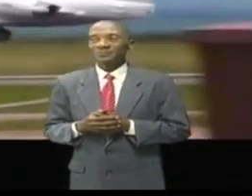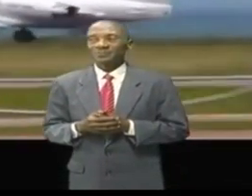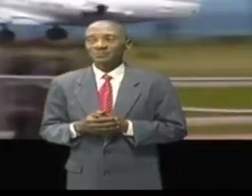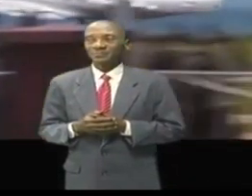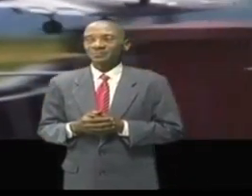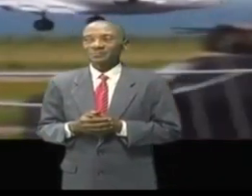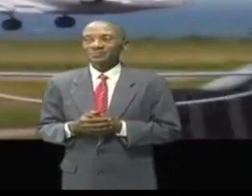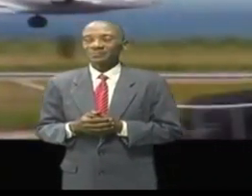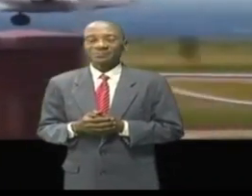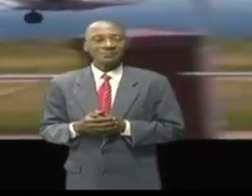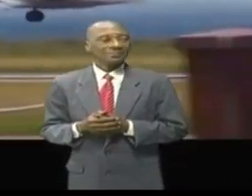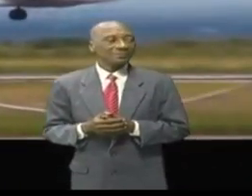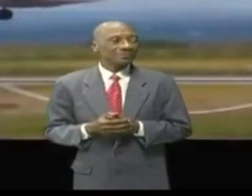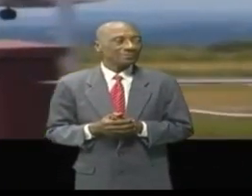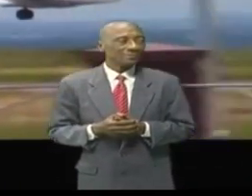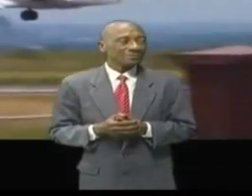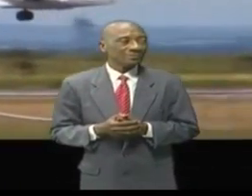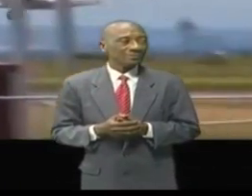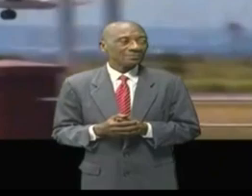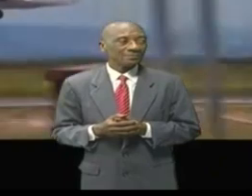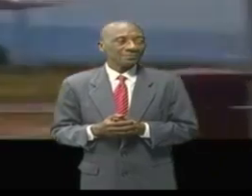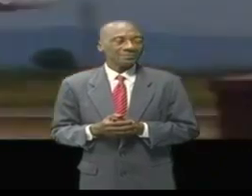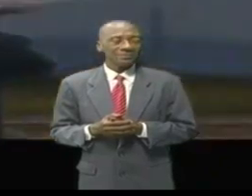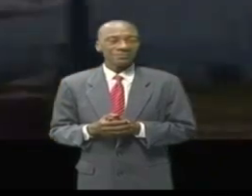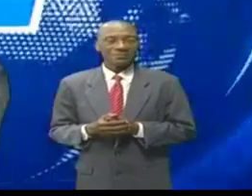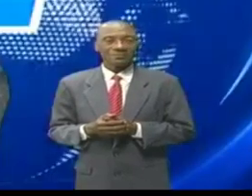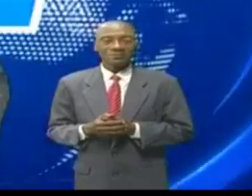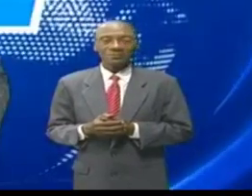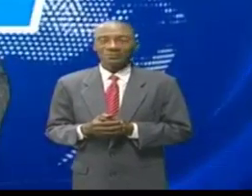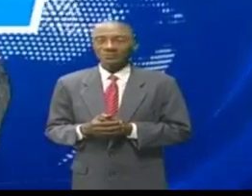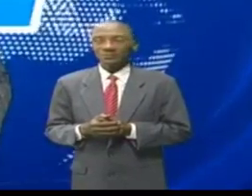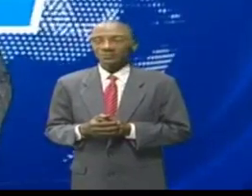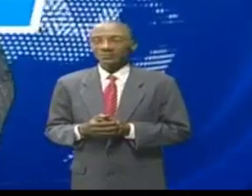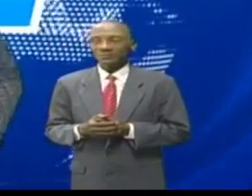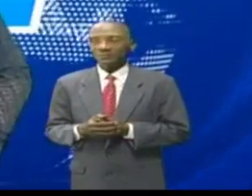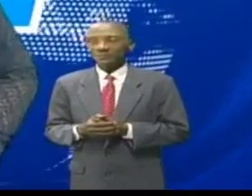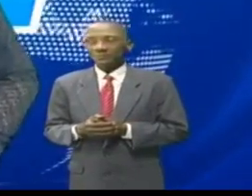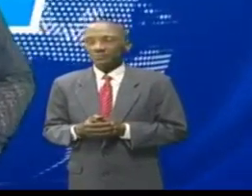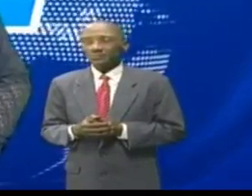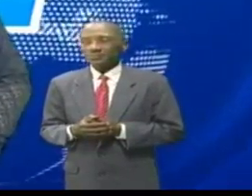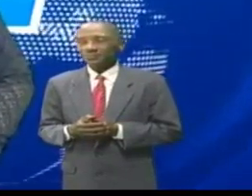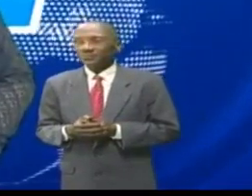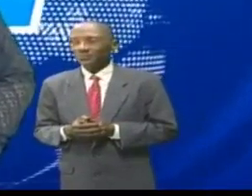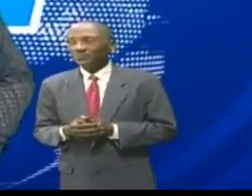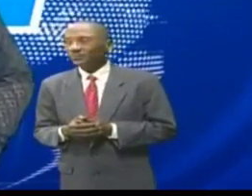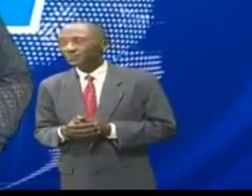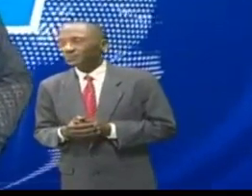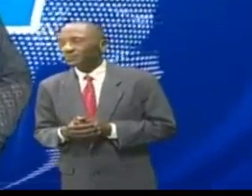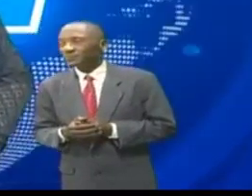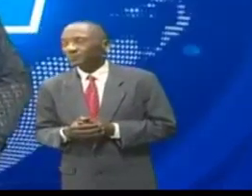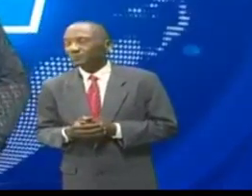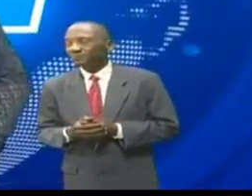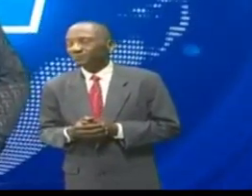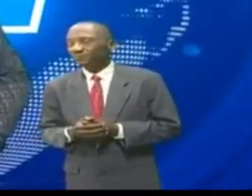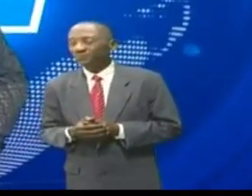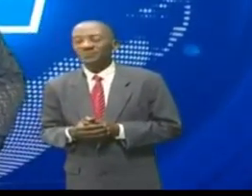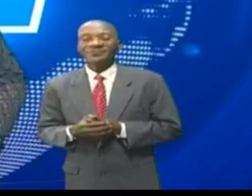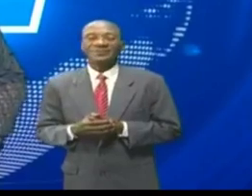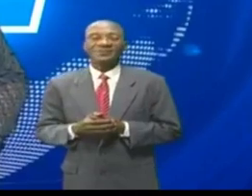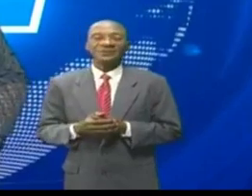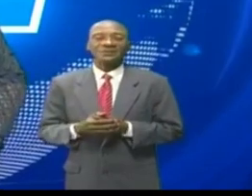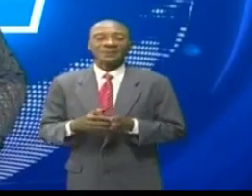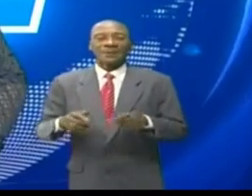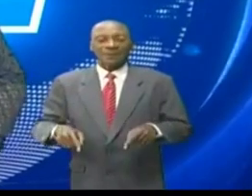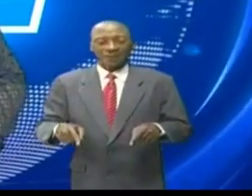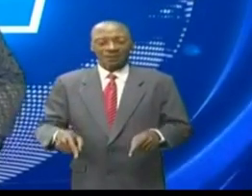On ne le dira jamais assez que l'insécurité qui prévaut dans l'Est de la